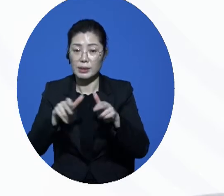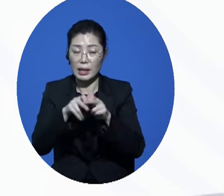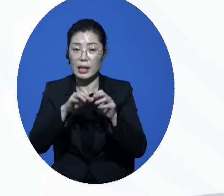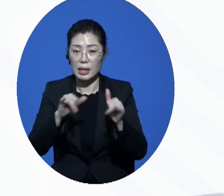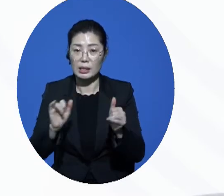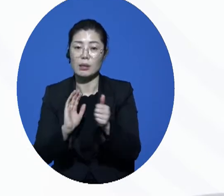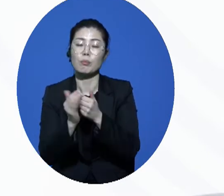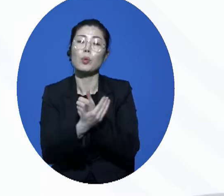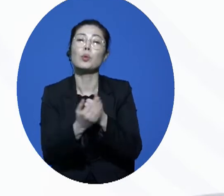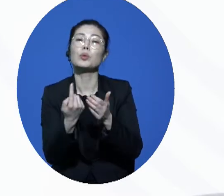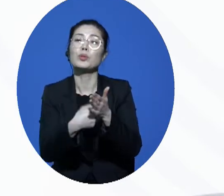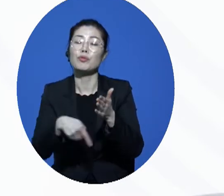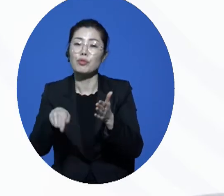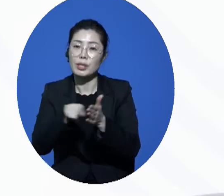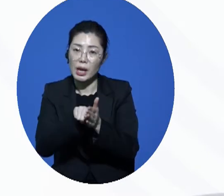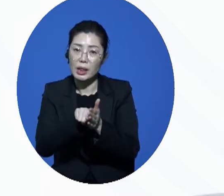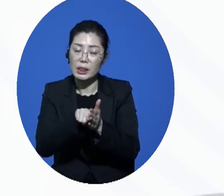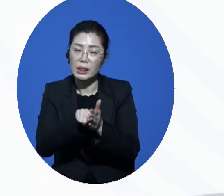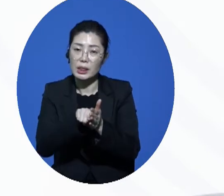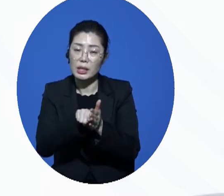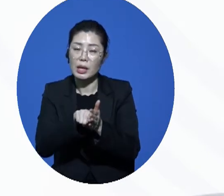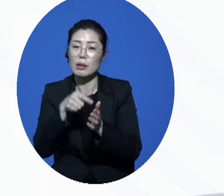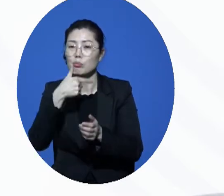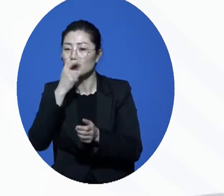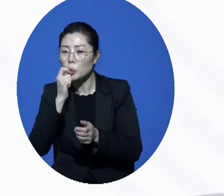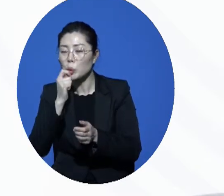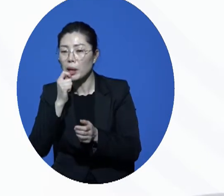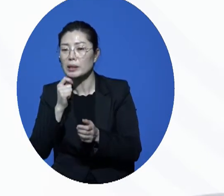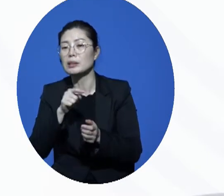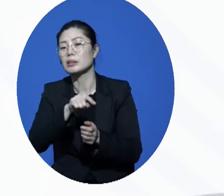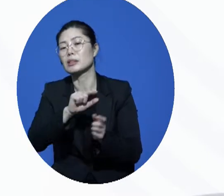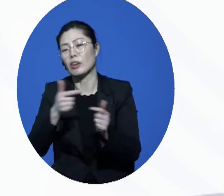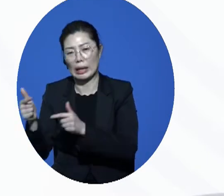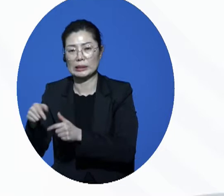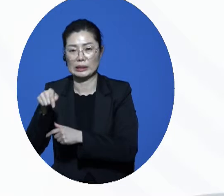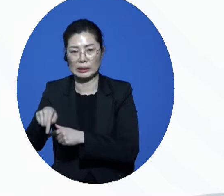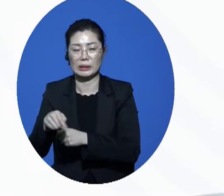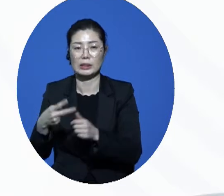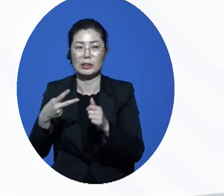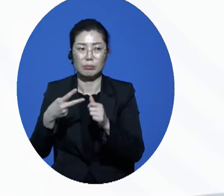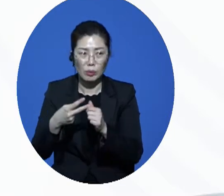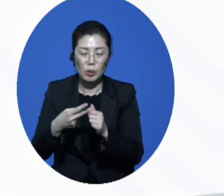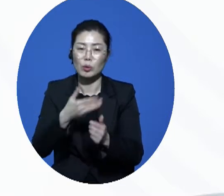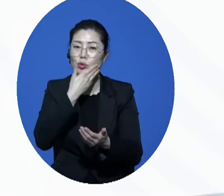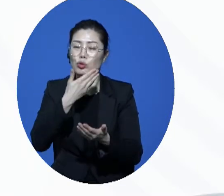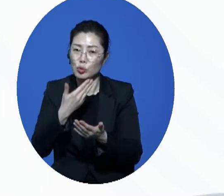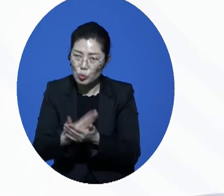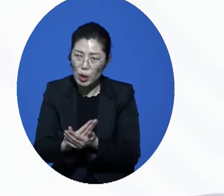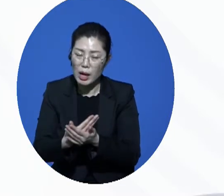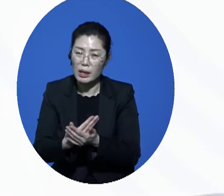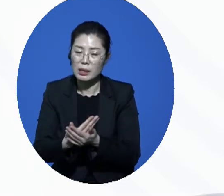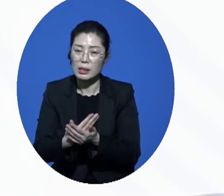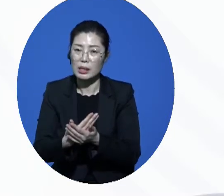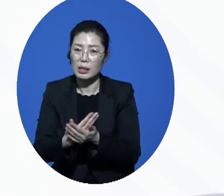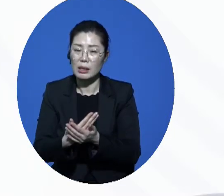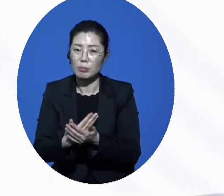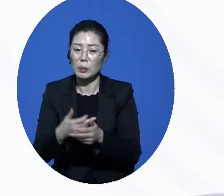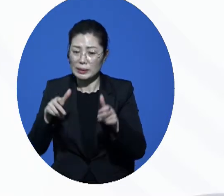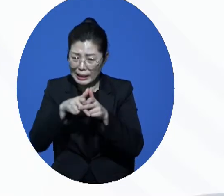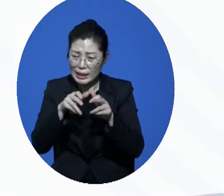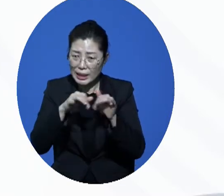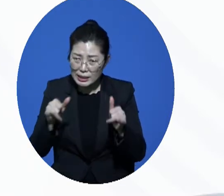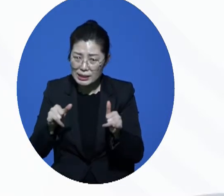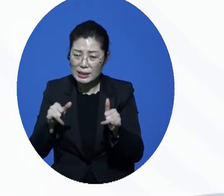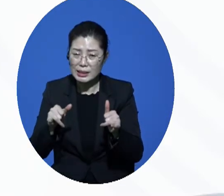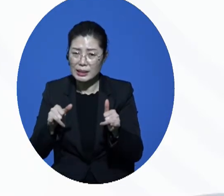위한 부족한 조치, 두 번째는 지역사회 지원망의 치명적 그리고 중대한 붕괴, 세 번째는 장애인 중